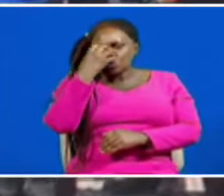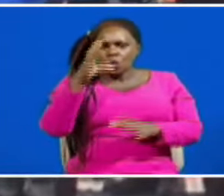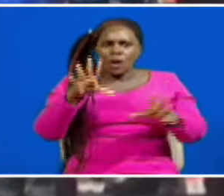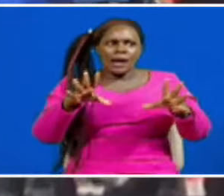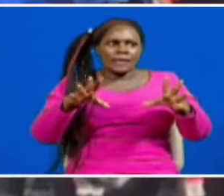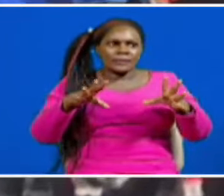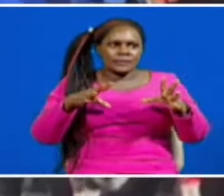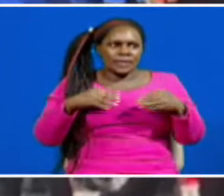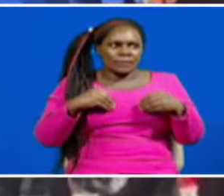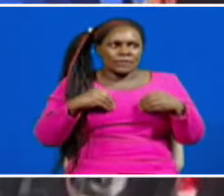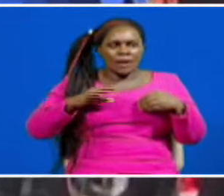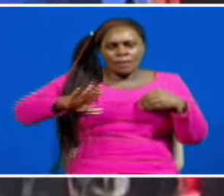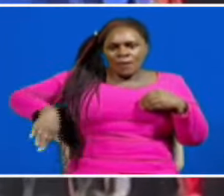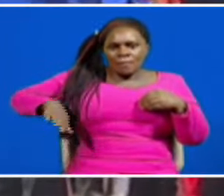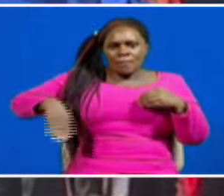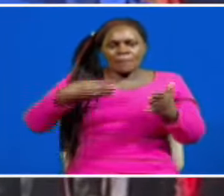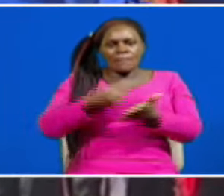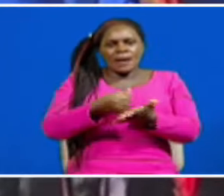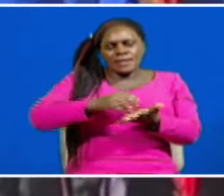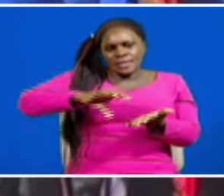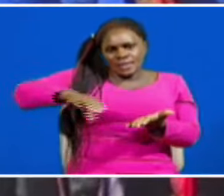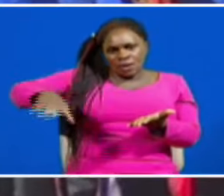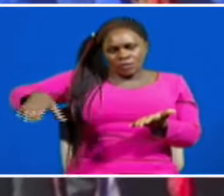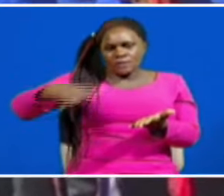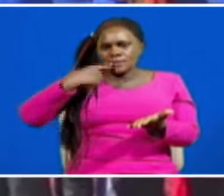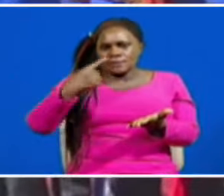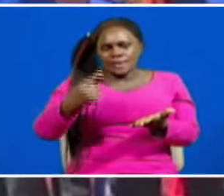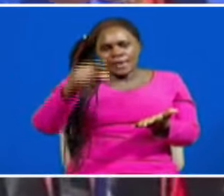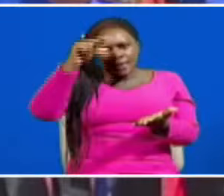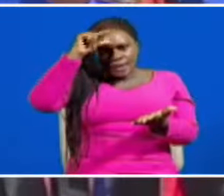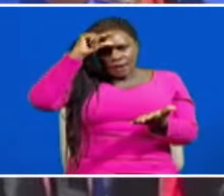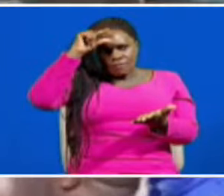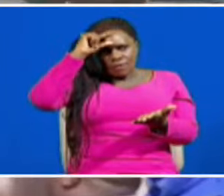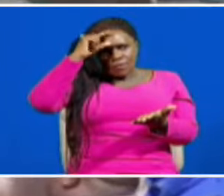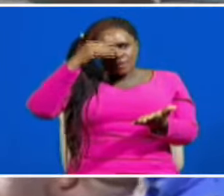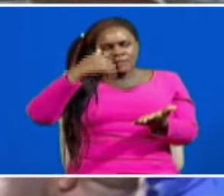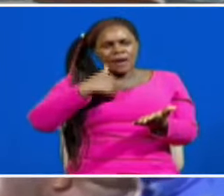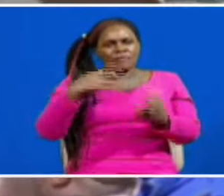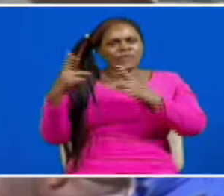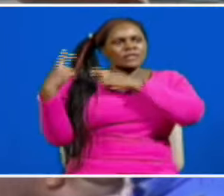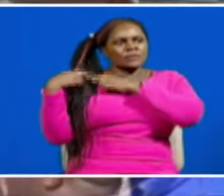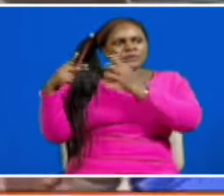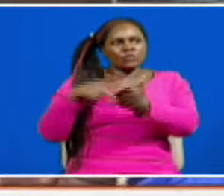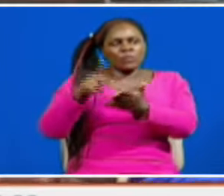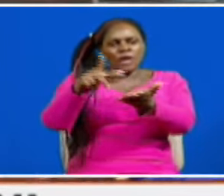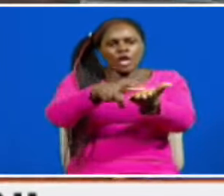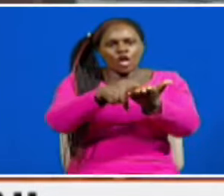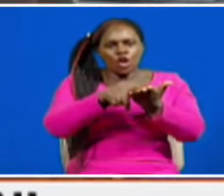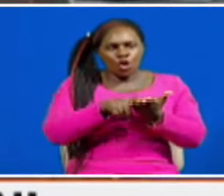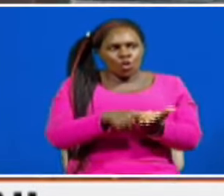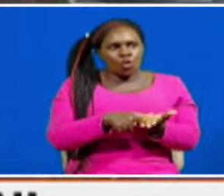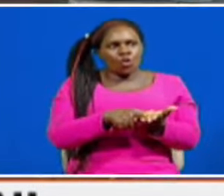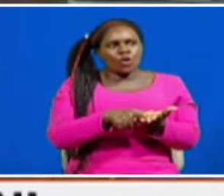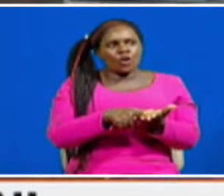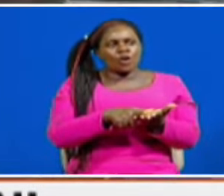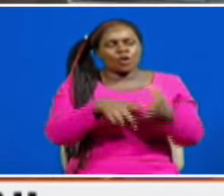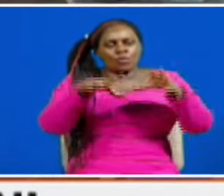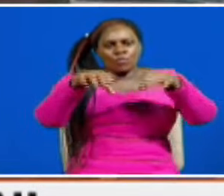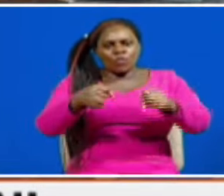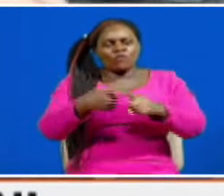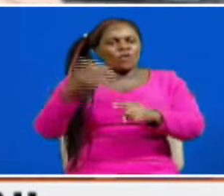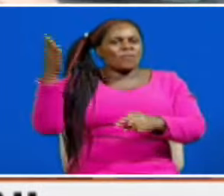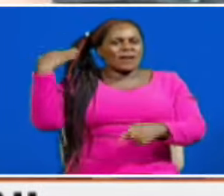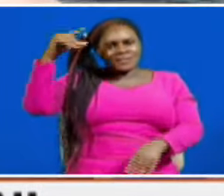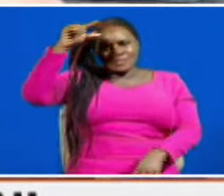kuchel kwa mga wa fedha za kati akema kamba serali ilu na jumu la kula madeni ilii kutoka kwa serali